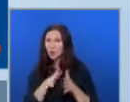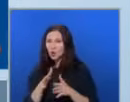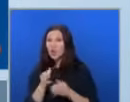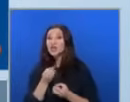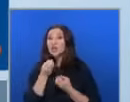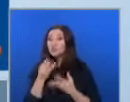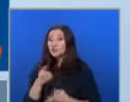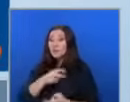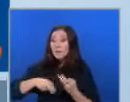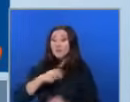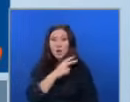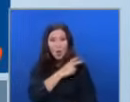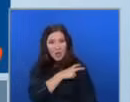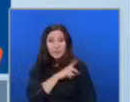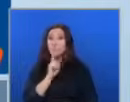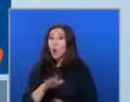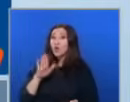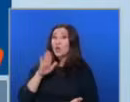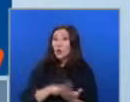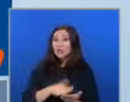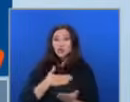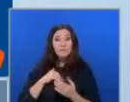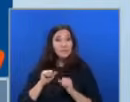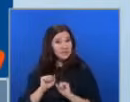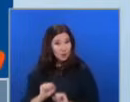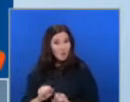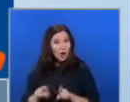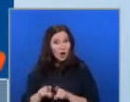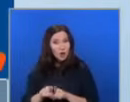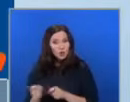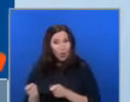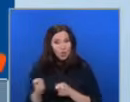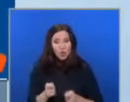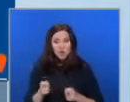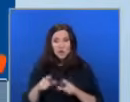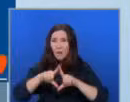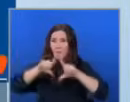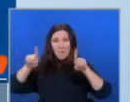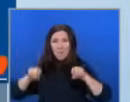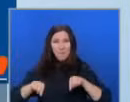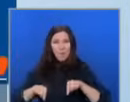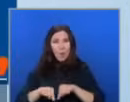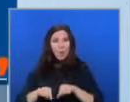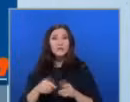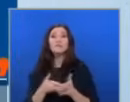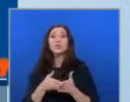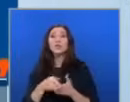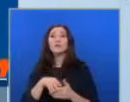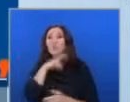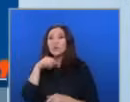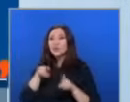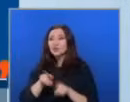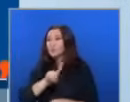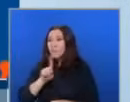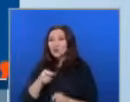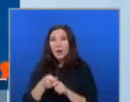че в случай на проверка от КАТ могат да докажат, че имат застраховка, като си носят полиците. Причината – полицията също не може